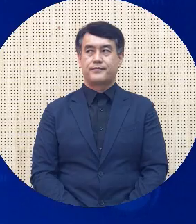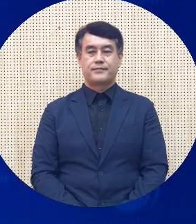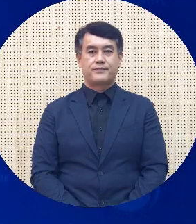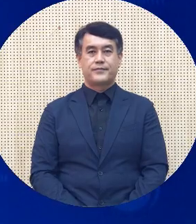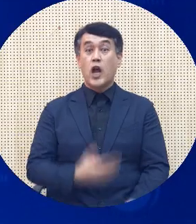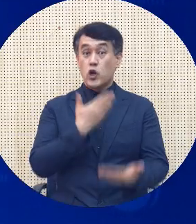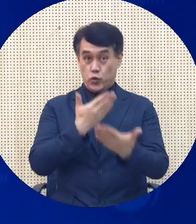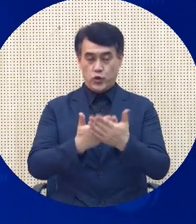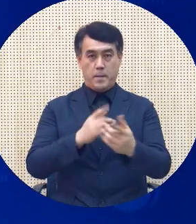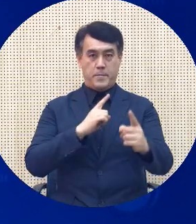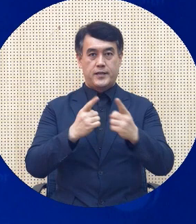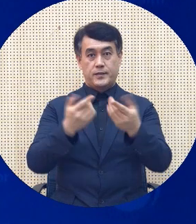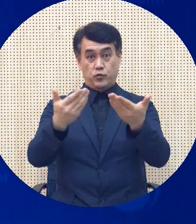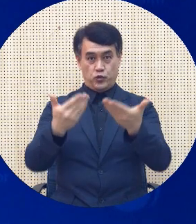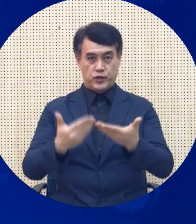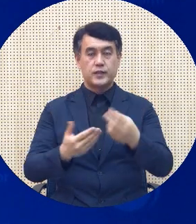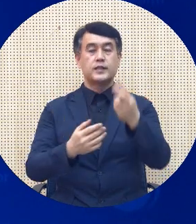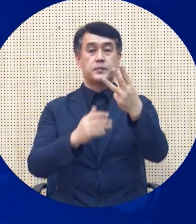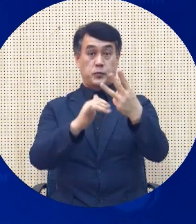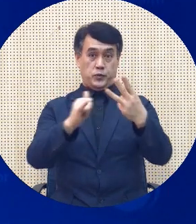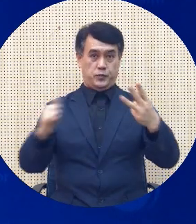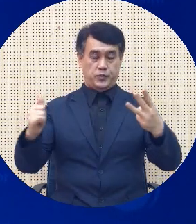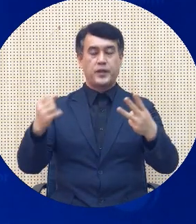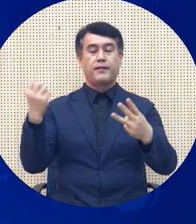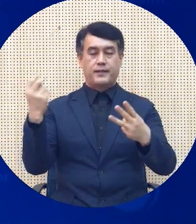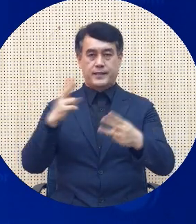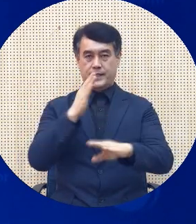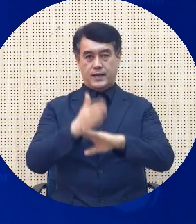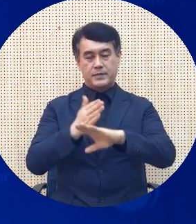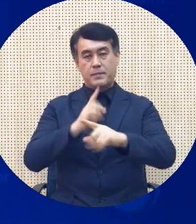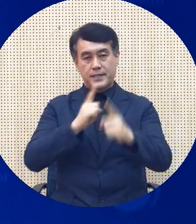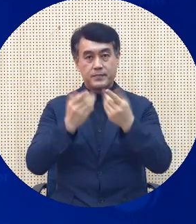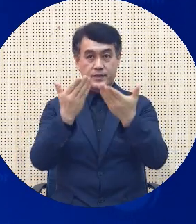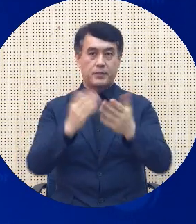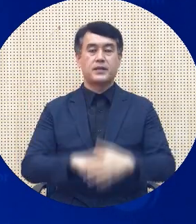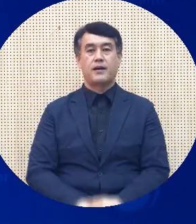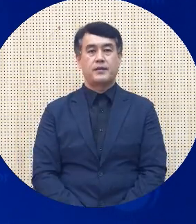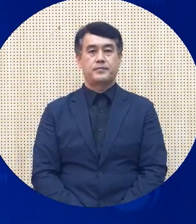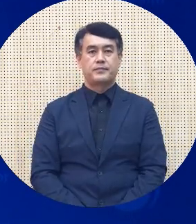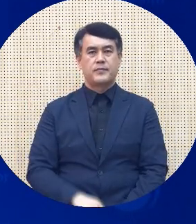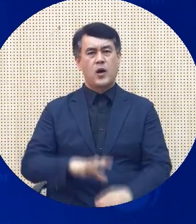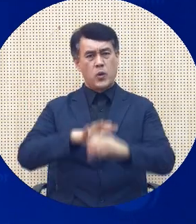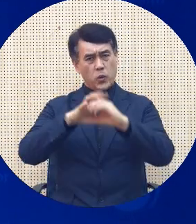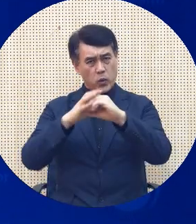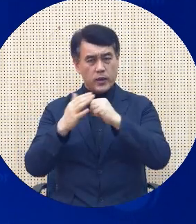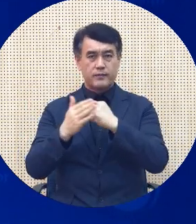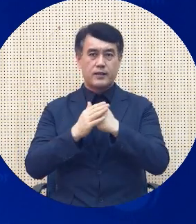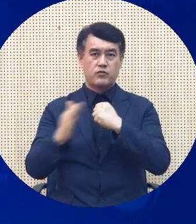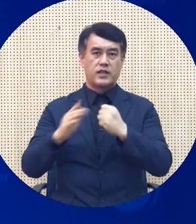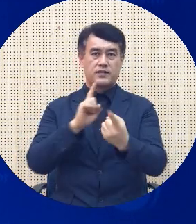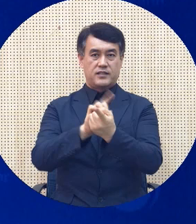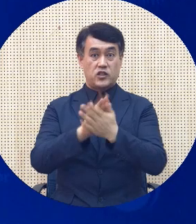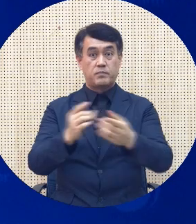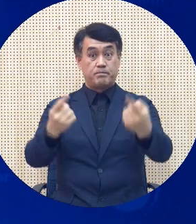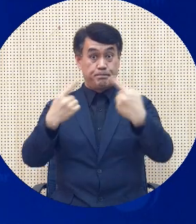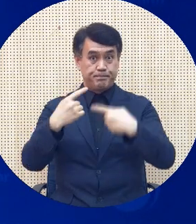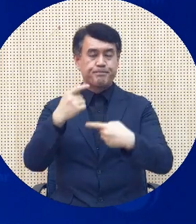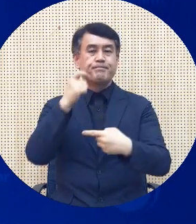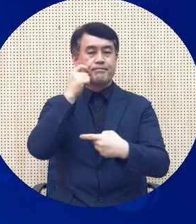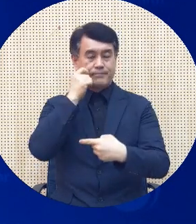네, 귀한 말씀 남겨주신 세 분께 다시 한번 감사의 말씀 드립니다. 코로나19 상황으로 인해서 직접